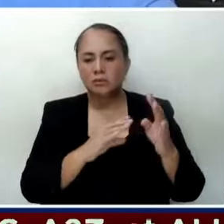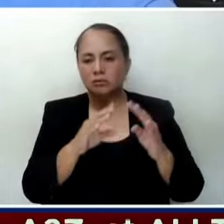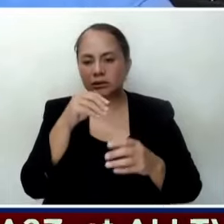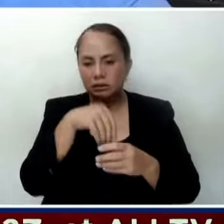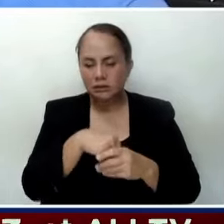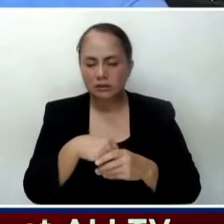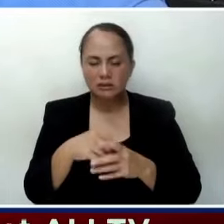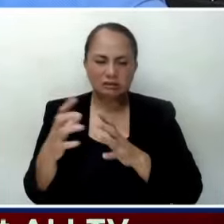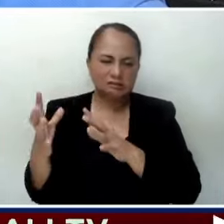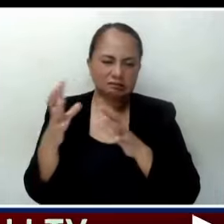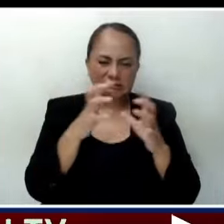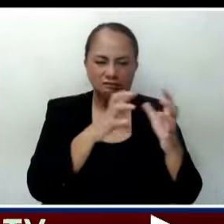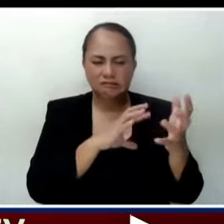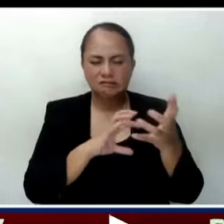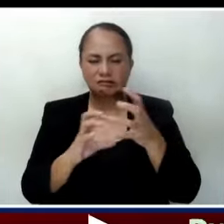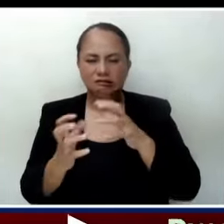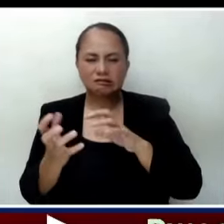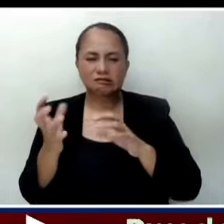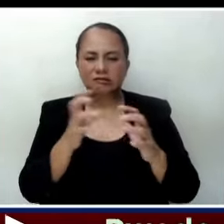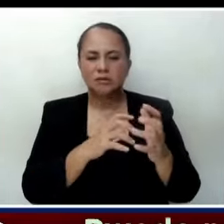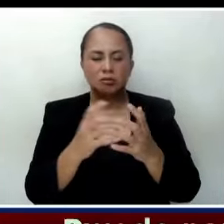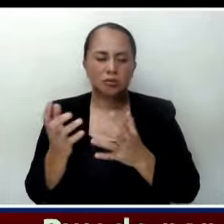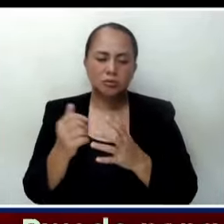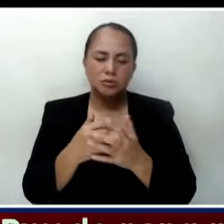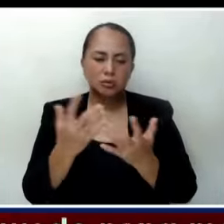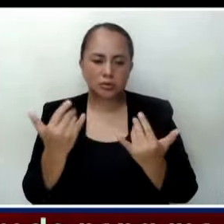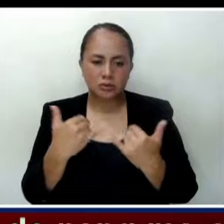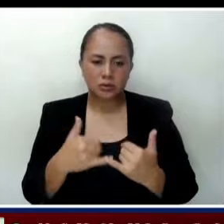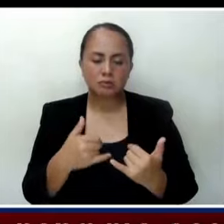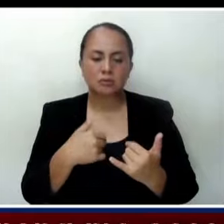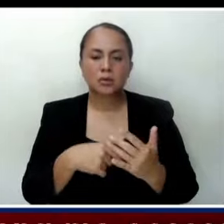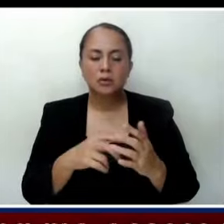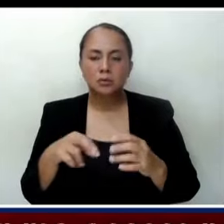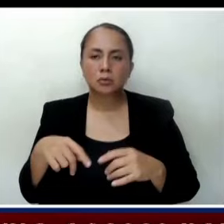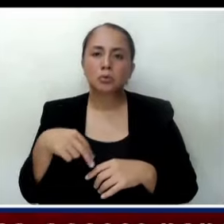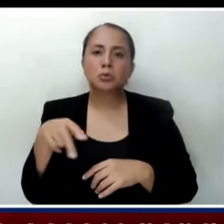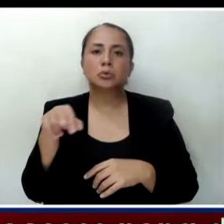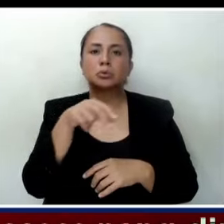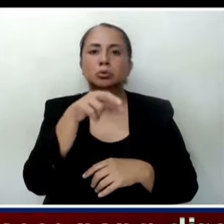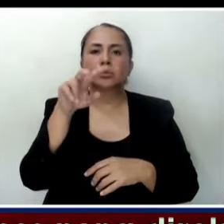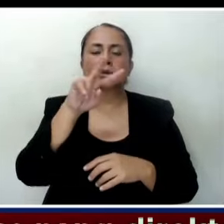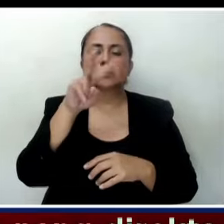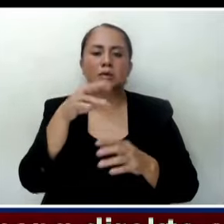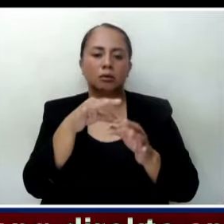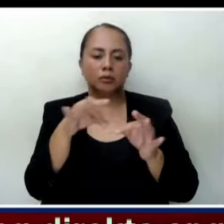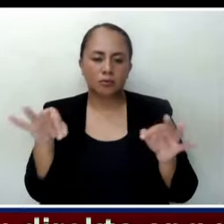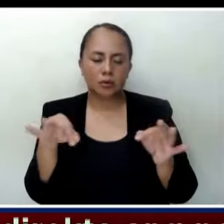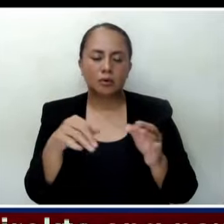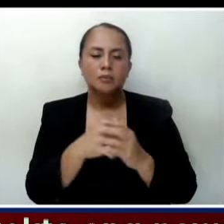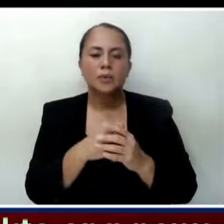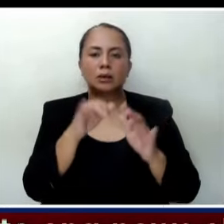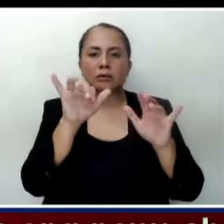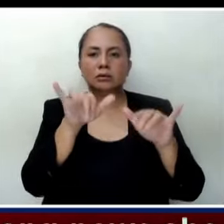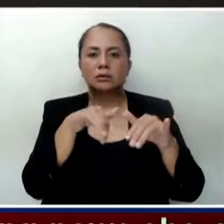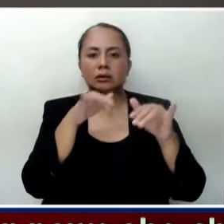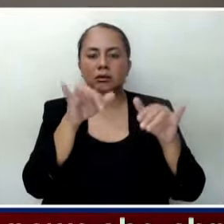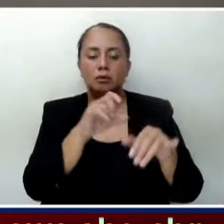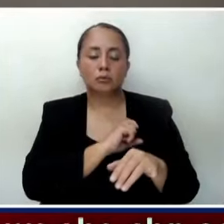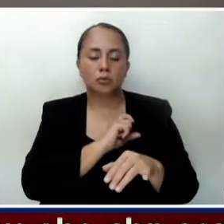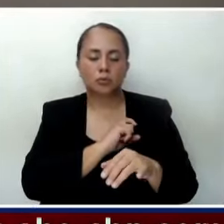sa loob. Nakatakbo pa sa ikalawang palapag ng tindahan ng lalaki at doon na siya inabutan ng mga